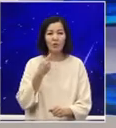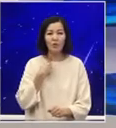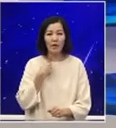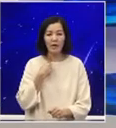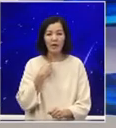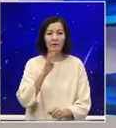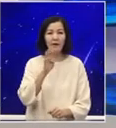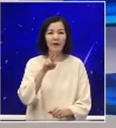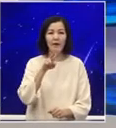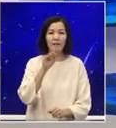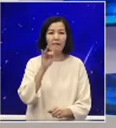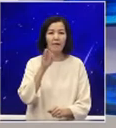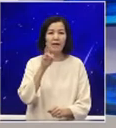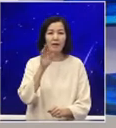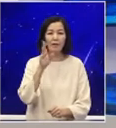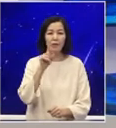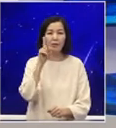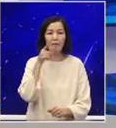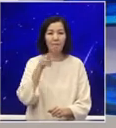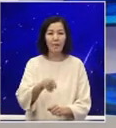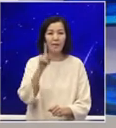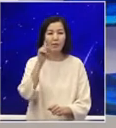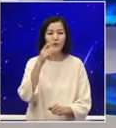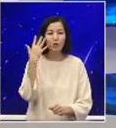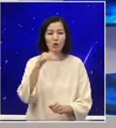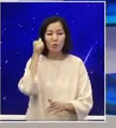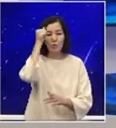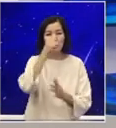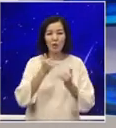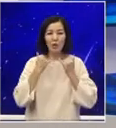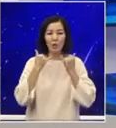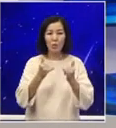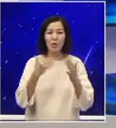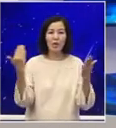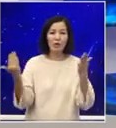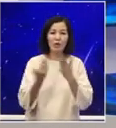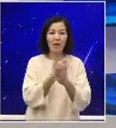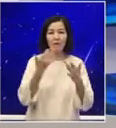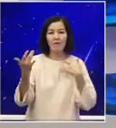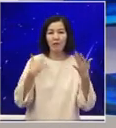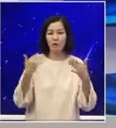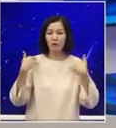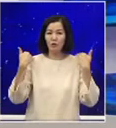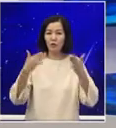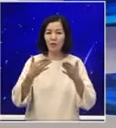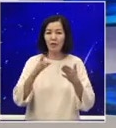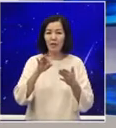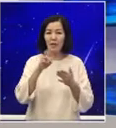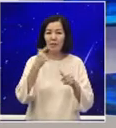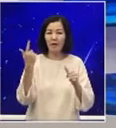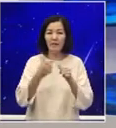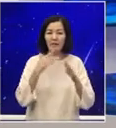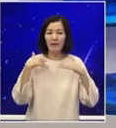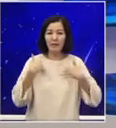Аққан жұлдыз құласа, Талдықорғанда Әбу Насыр әл-Фарабидің 1150 жылдығына орай жаңа туынды сахналанды. Бекен Римов атындағы